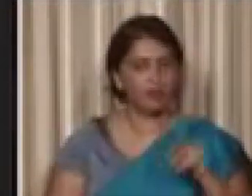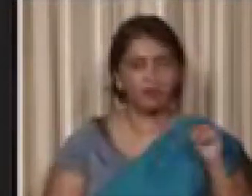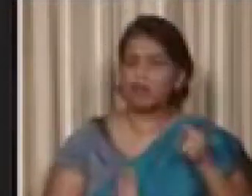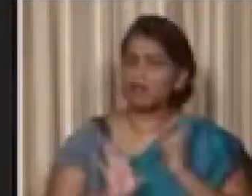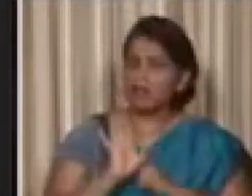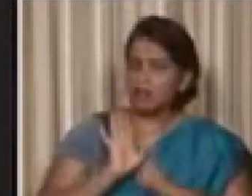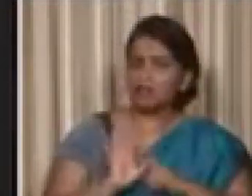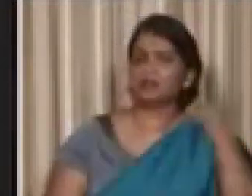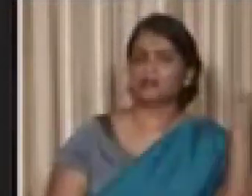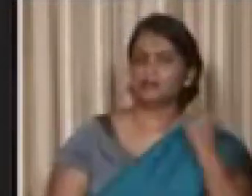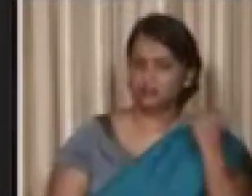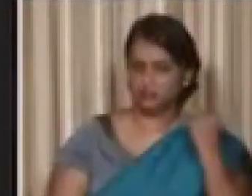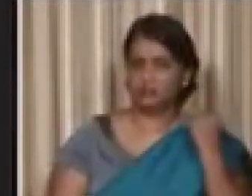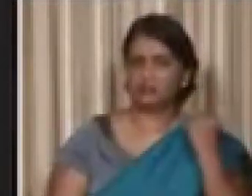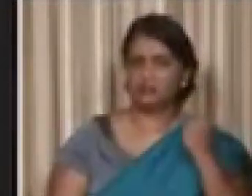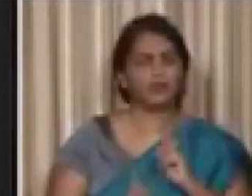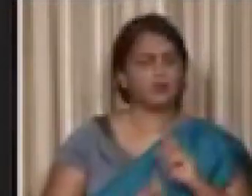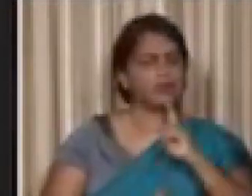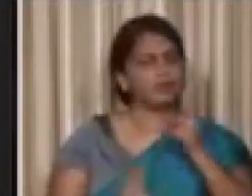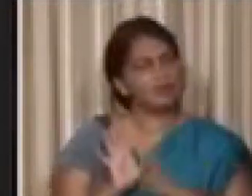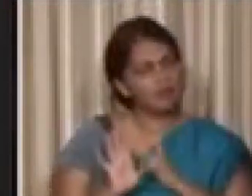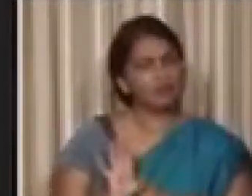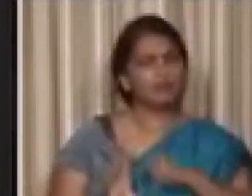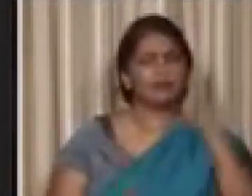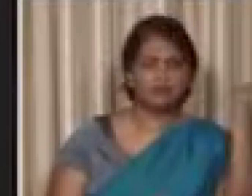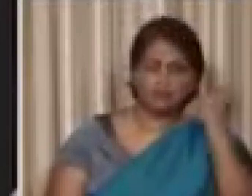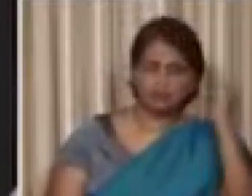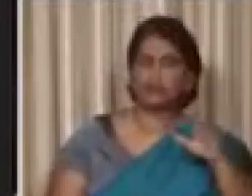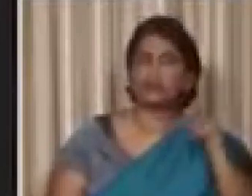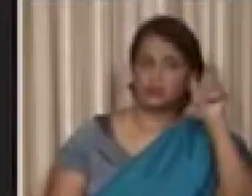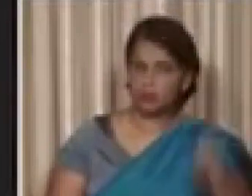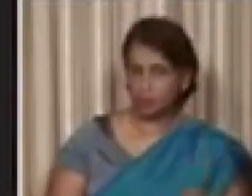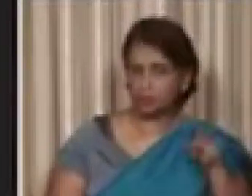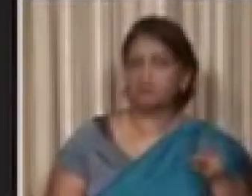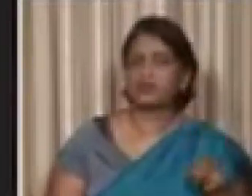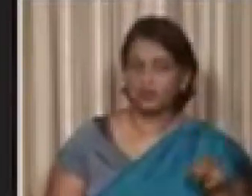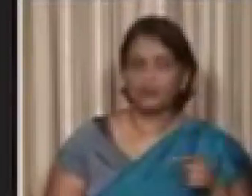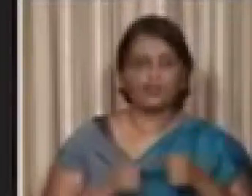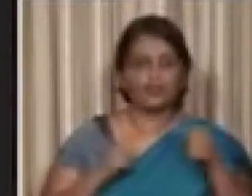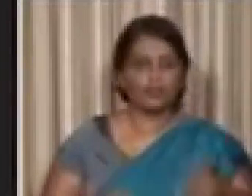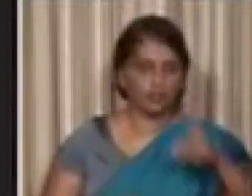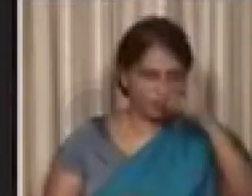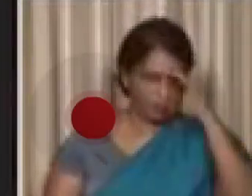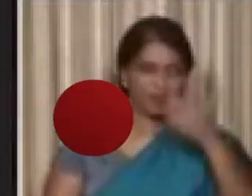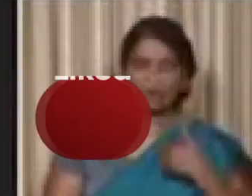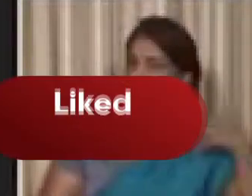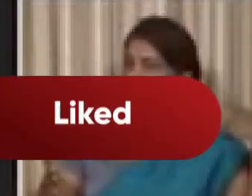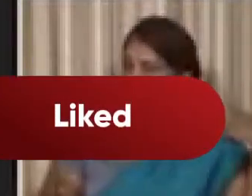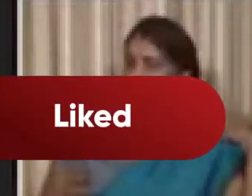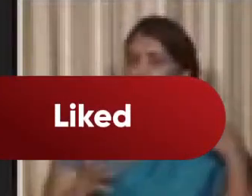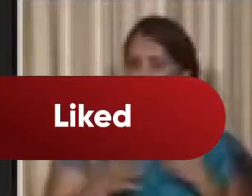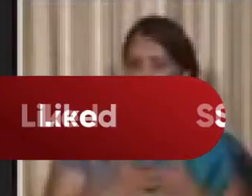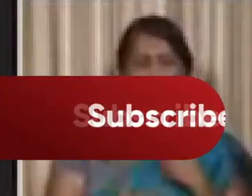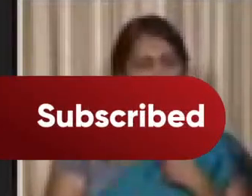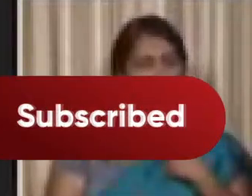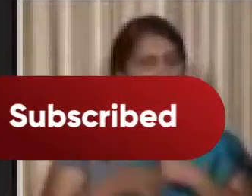හැමදාම කතාවක් කරා. මේ පාර්ලිමේන්තුවේ හැමදාම කතාවක් කරපු කෙනෙක් ඉන්නවනම් ඒ විපක්ෂ නායකතුමා. මගේ ඉතිහාසයේ මම